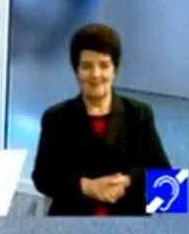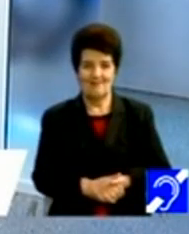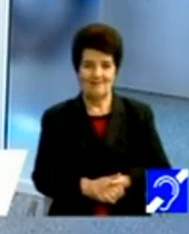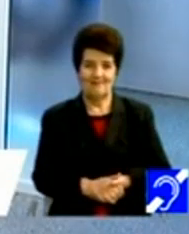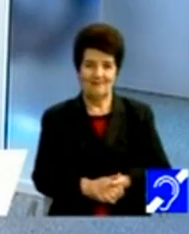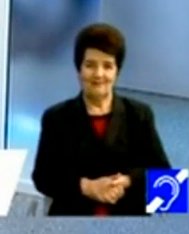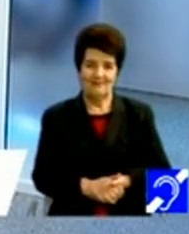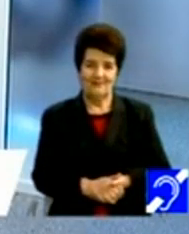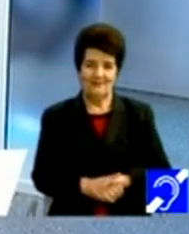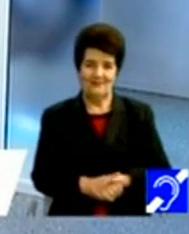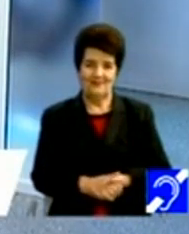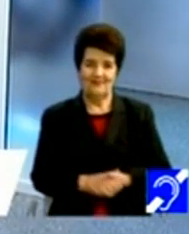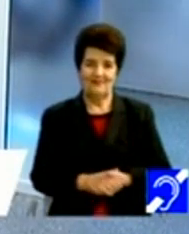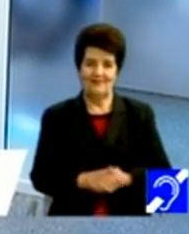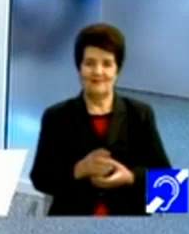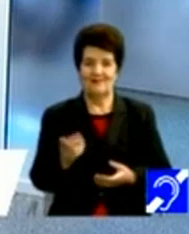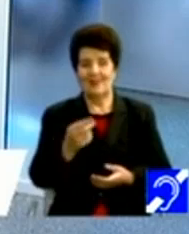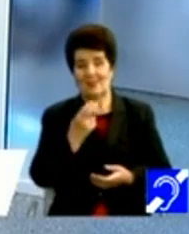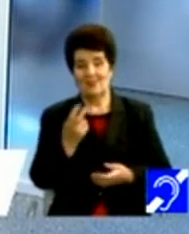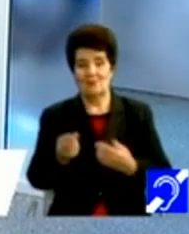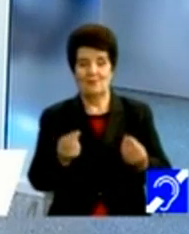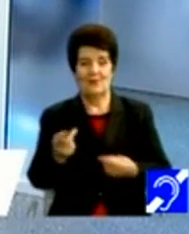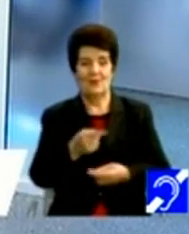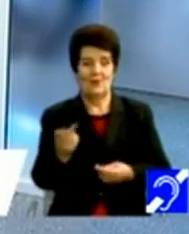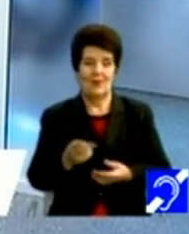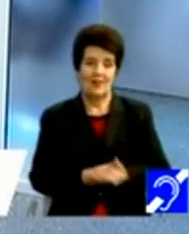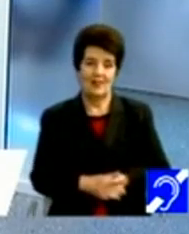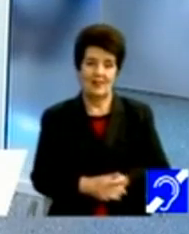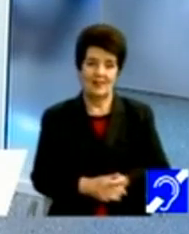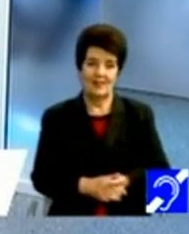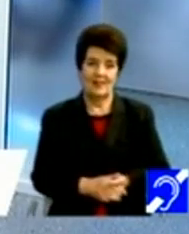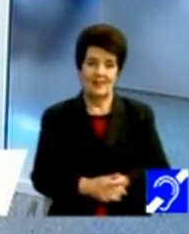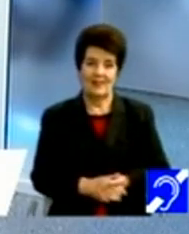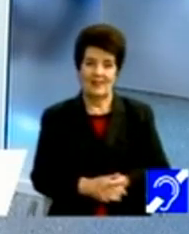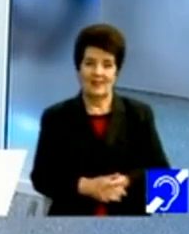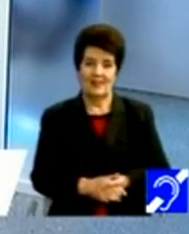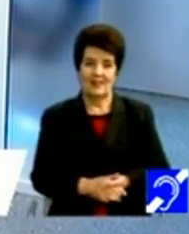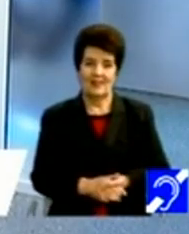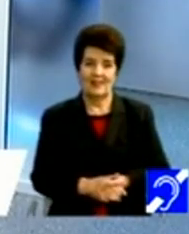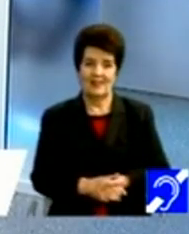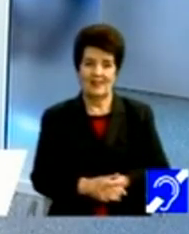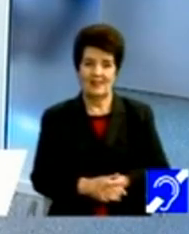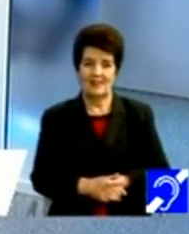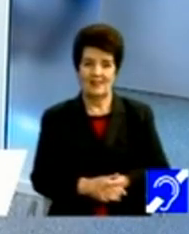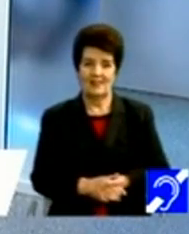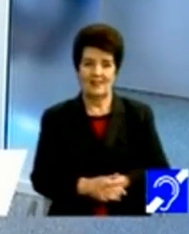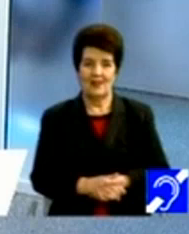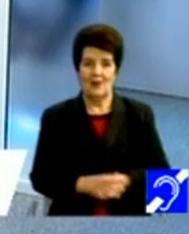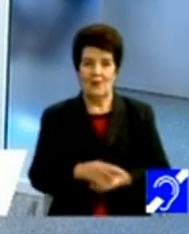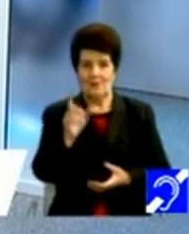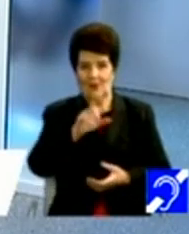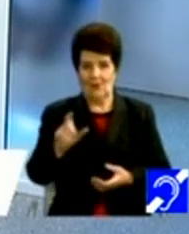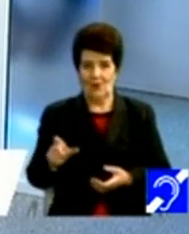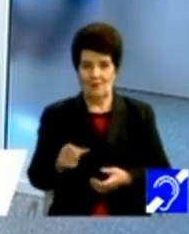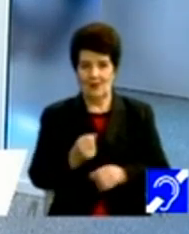în cine împușca. Deci e o strategie aici. Bun, mergem către întrebări. Să vedem ce au de întrebat și telespectatorii,